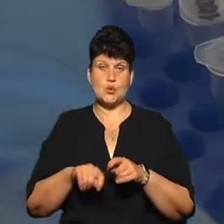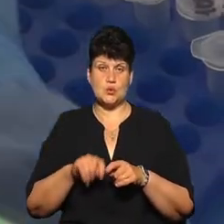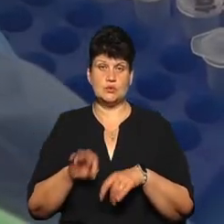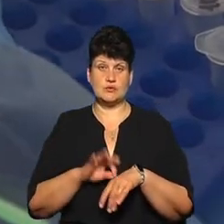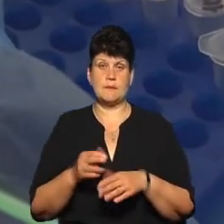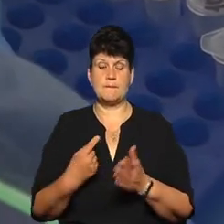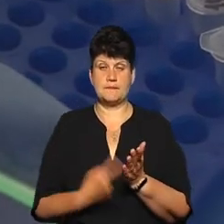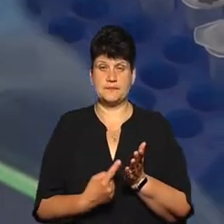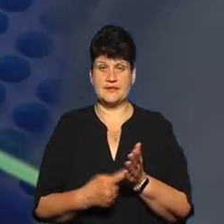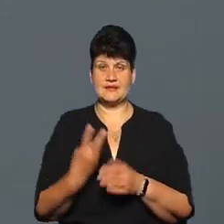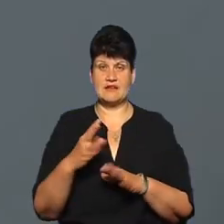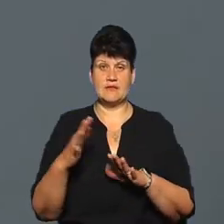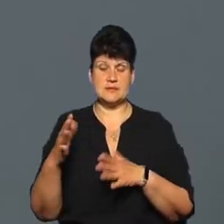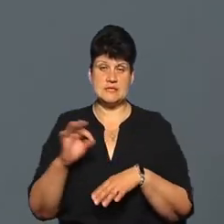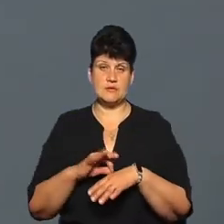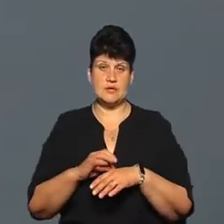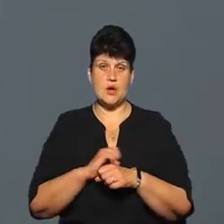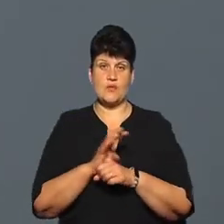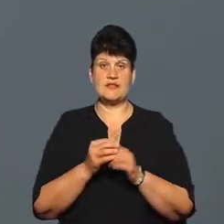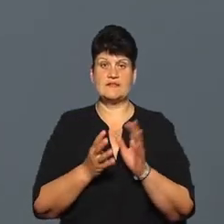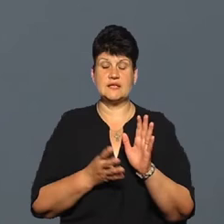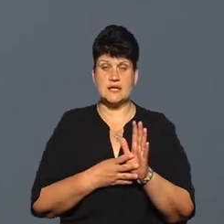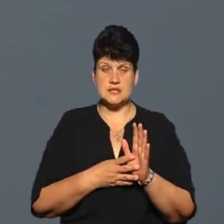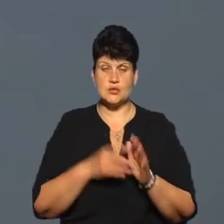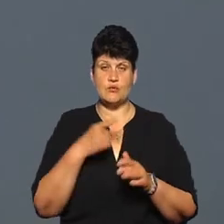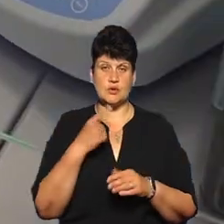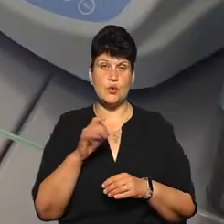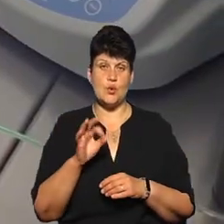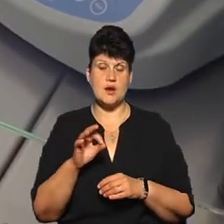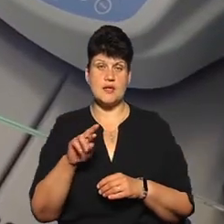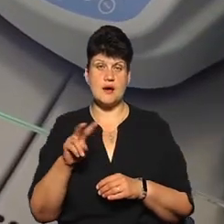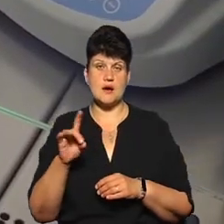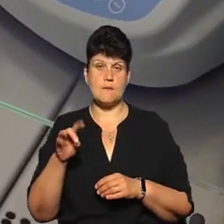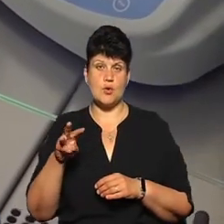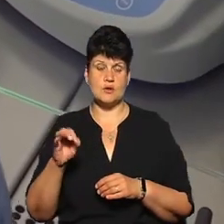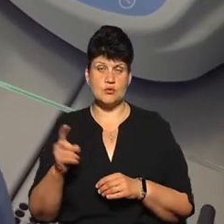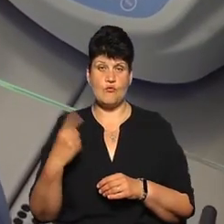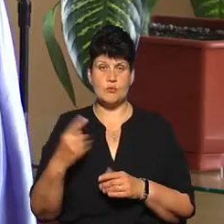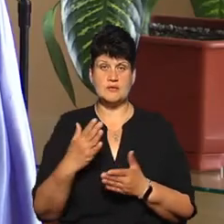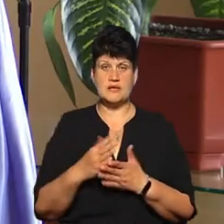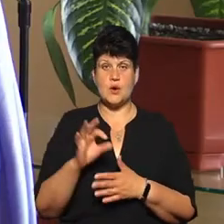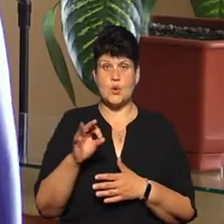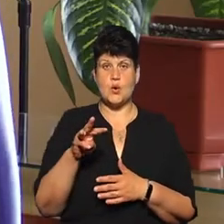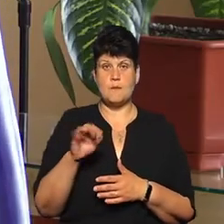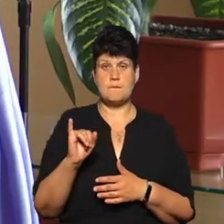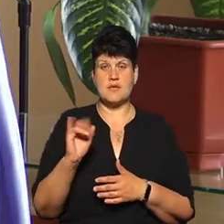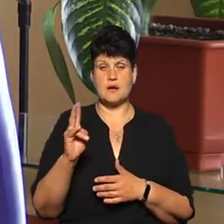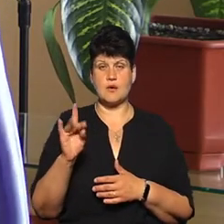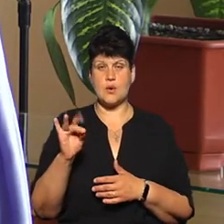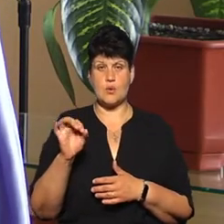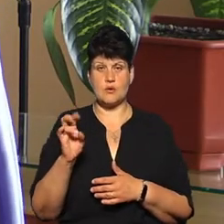підтвердили 3 випадки захворювання на COVID-19. За словами Ольги Ярмоленко, в області циркулює омікрон. Омікрон, який